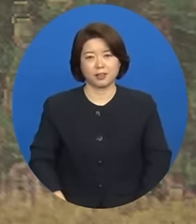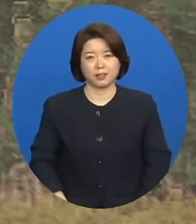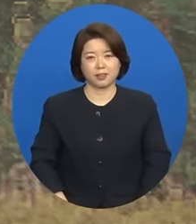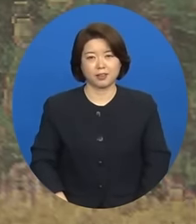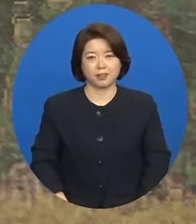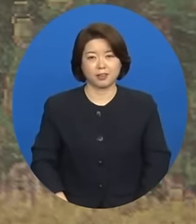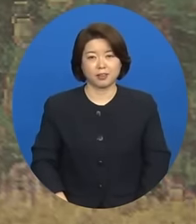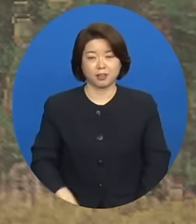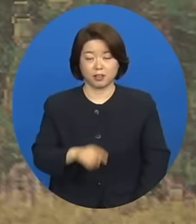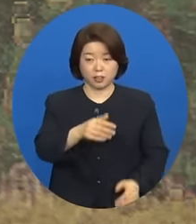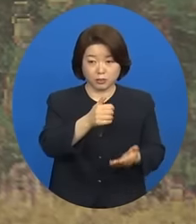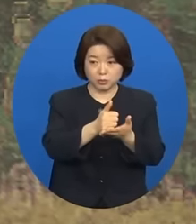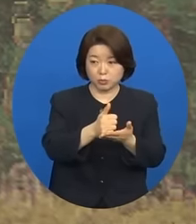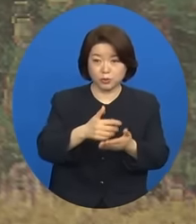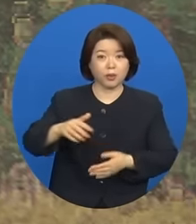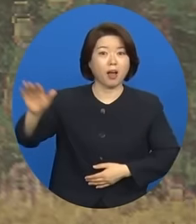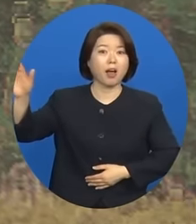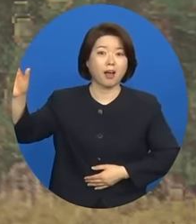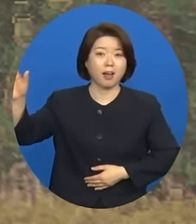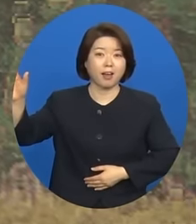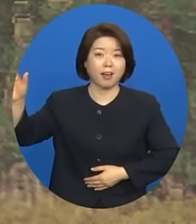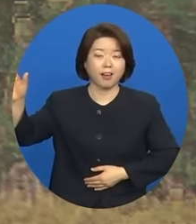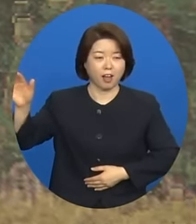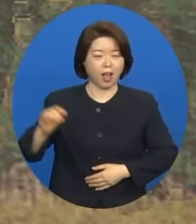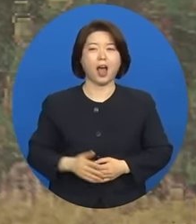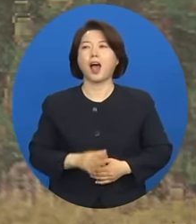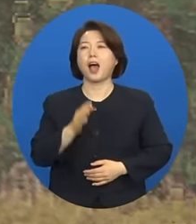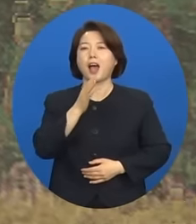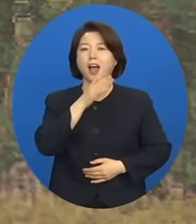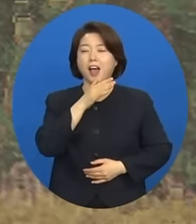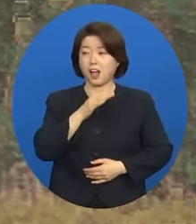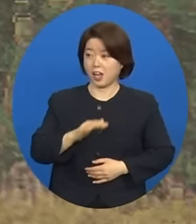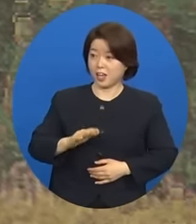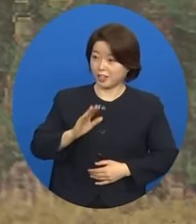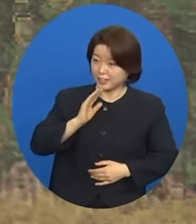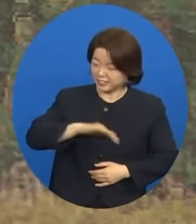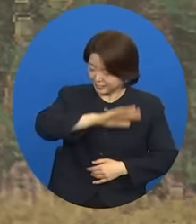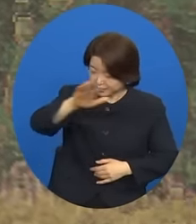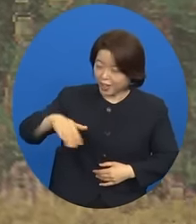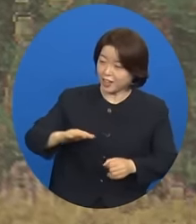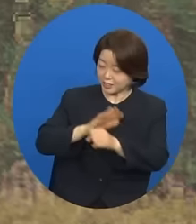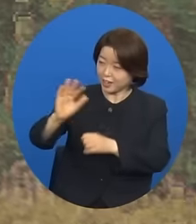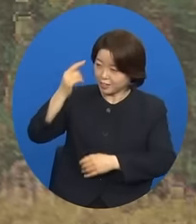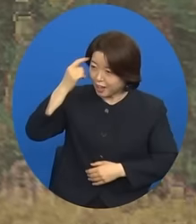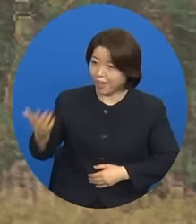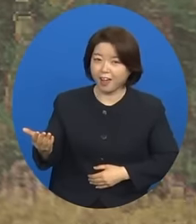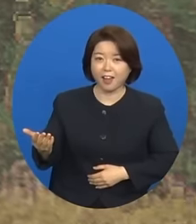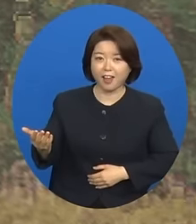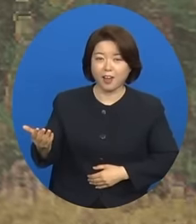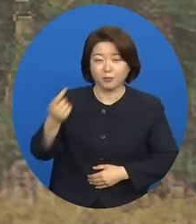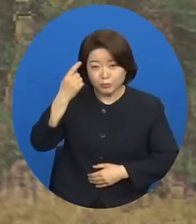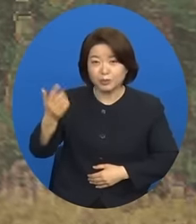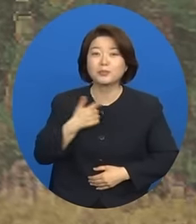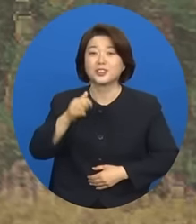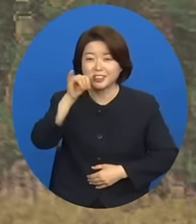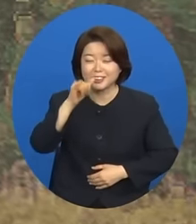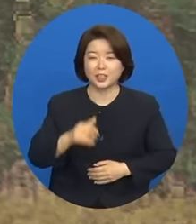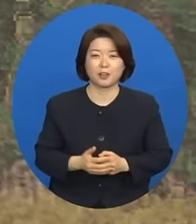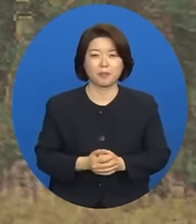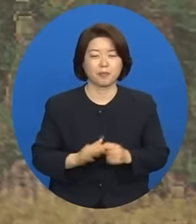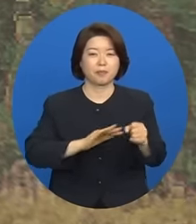그리고 그분은 가셨어요. 제가 물었습니다. 정말 다 사랑하게 되었냐고. 그래서 정말 이제